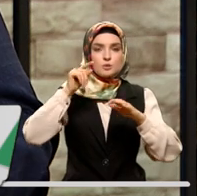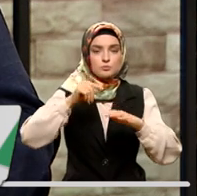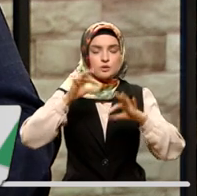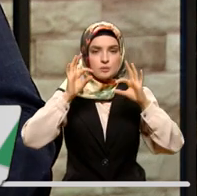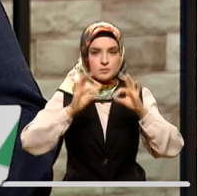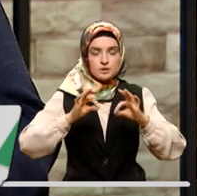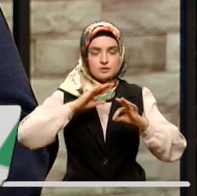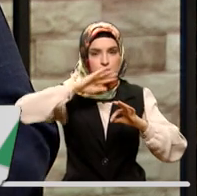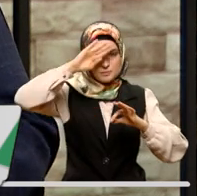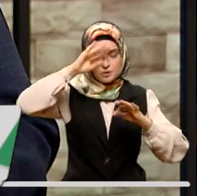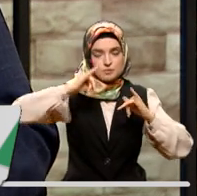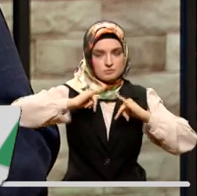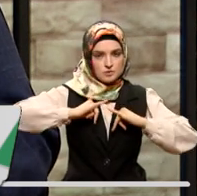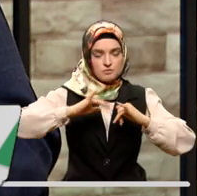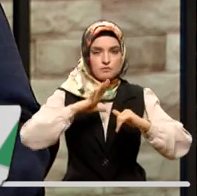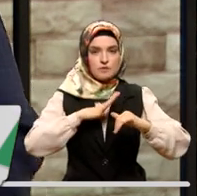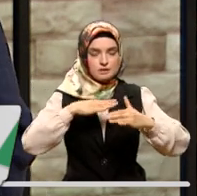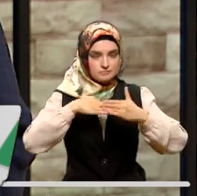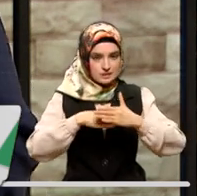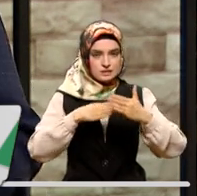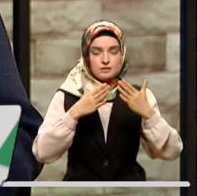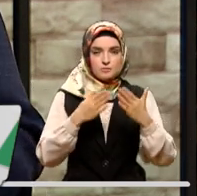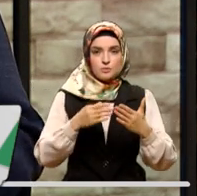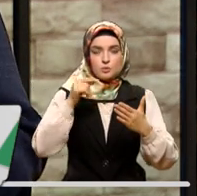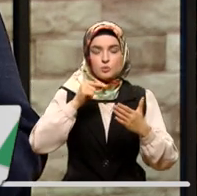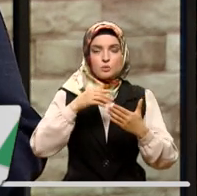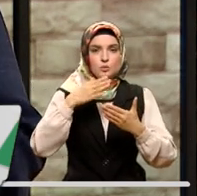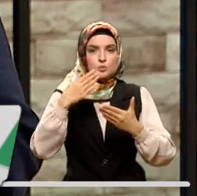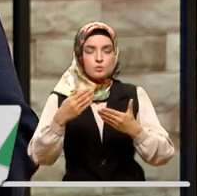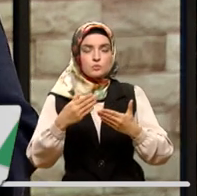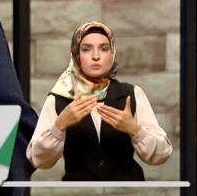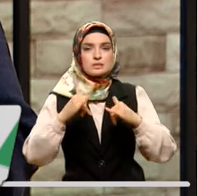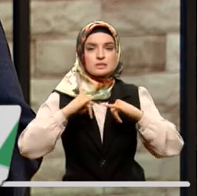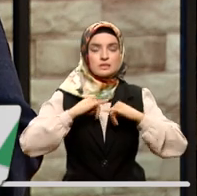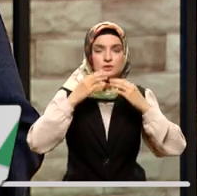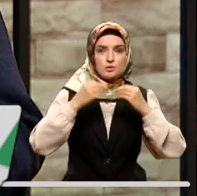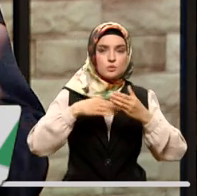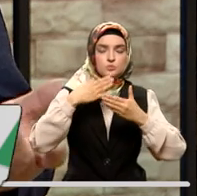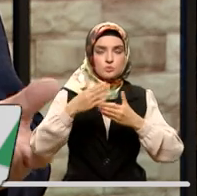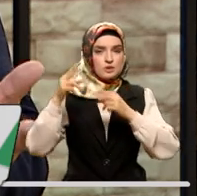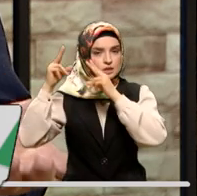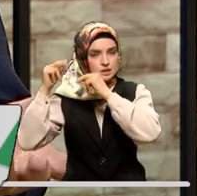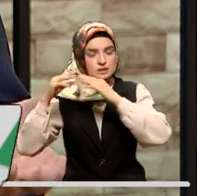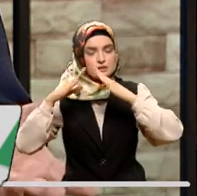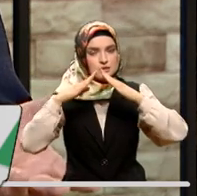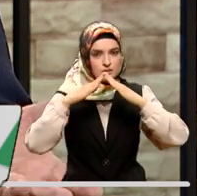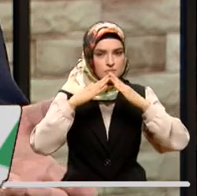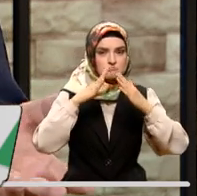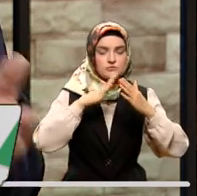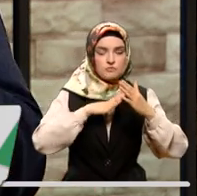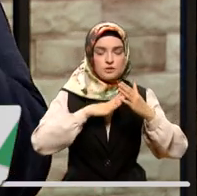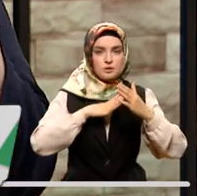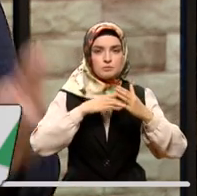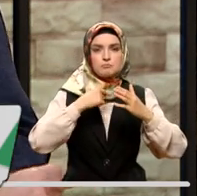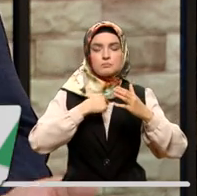tatili geliyor ya. Evet. Bayram tatili girecek. Ona en kıtaya vuracak. Ondan sonra yatılı kamp başlayacak. Tamam. İstediği gibi 27 Haziran'da ben başlamak